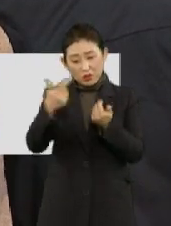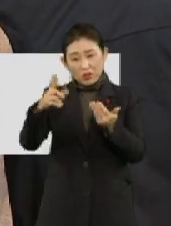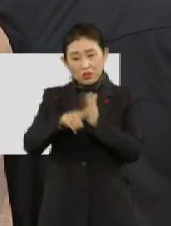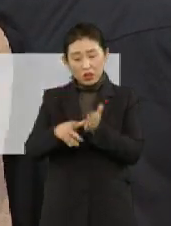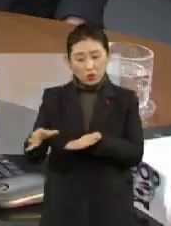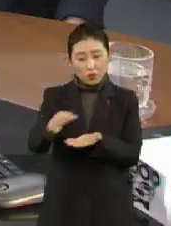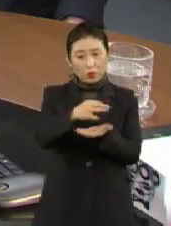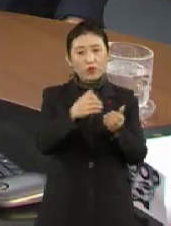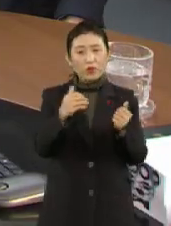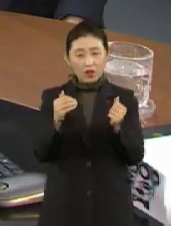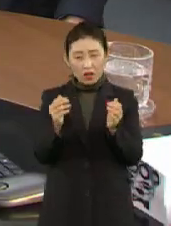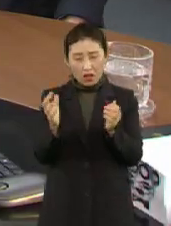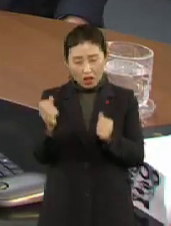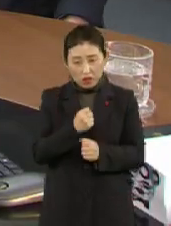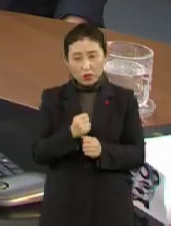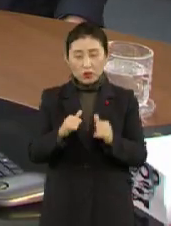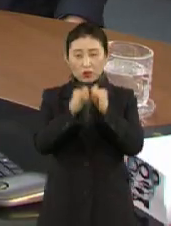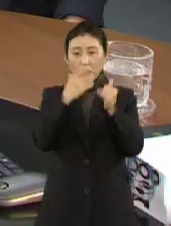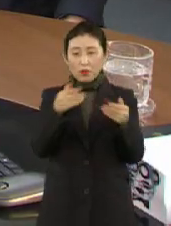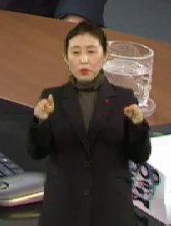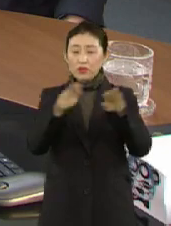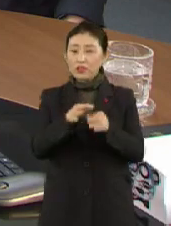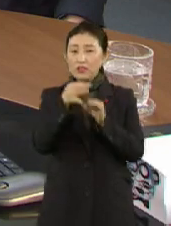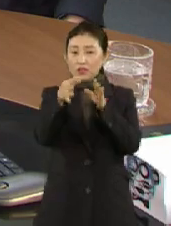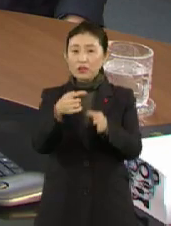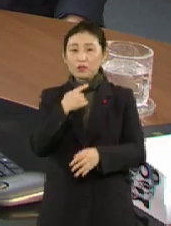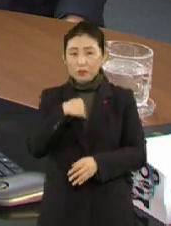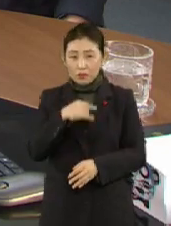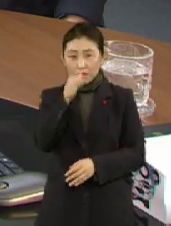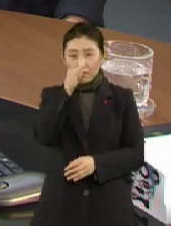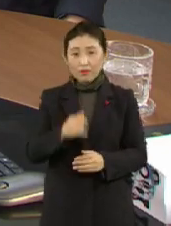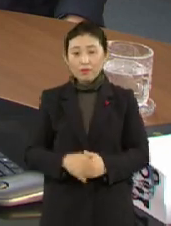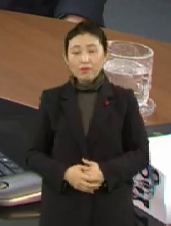받은 부위 금을 사회복지 시절의 기부한 바 있습니다